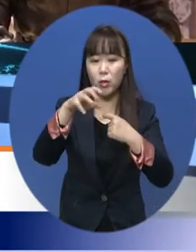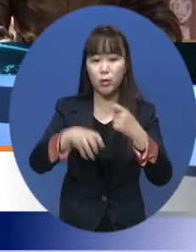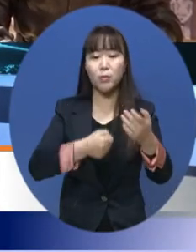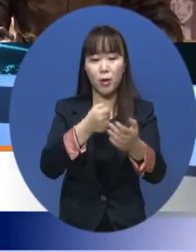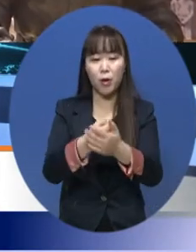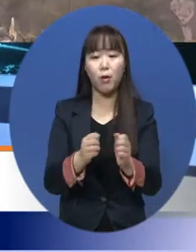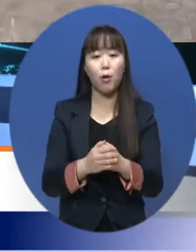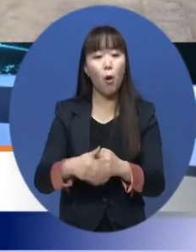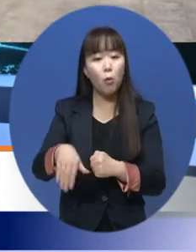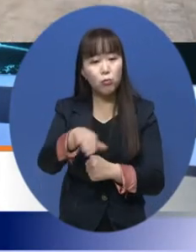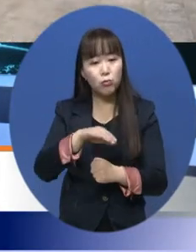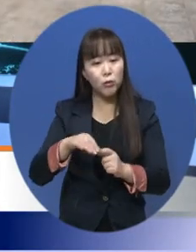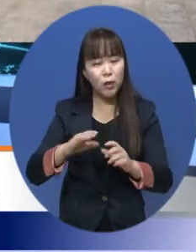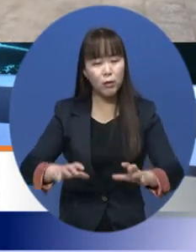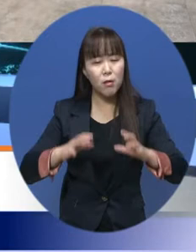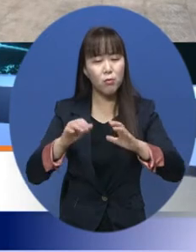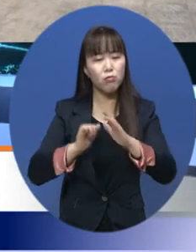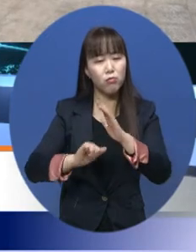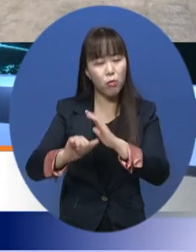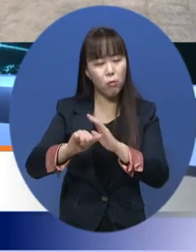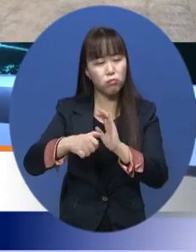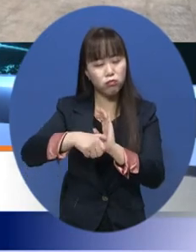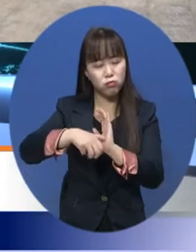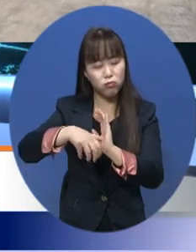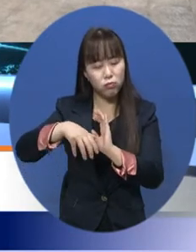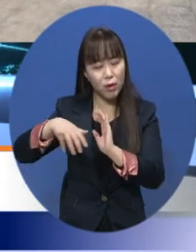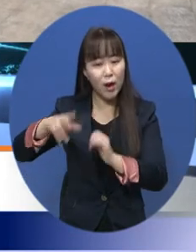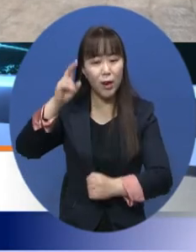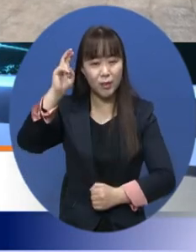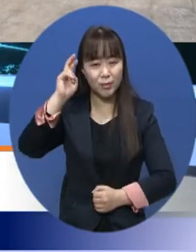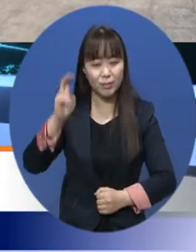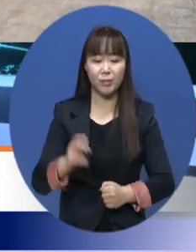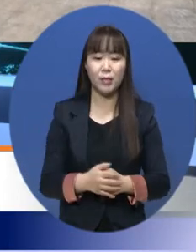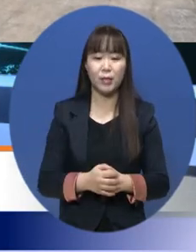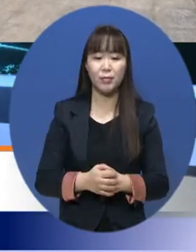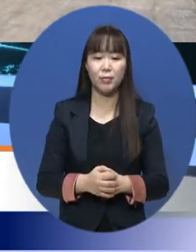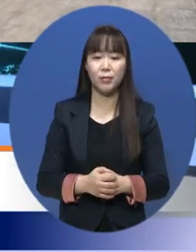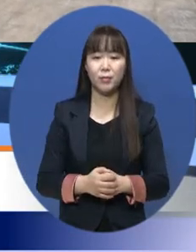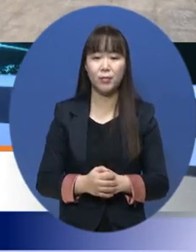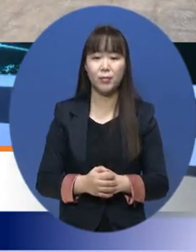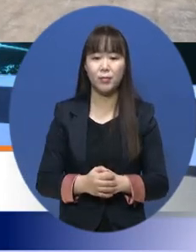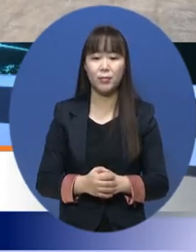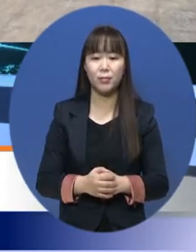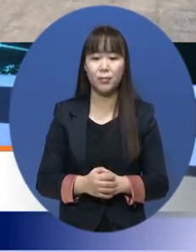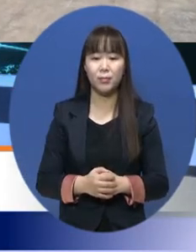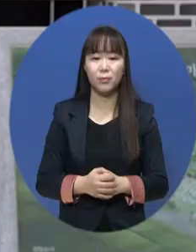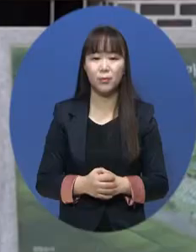우리나라를 대표하는 관광 명소로 거듭날 것으로 기대되는데요. 임지훈 기자가 전합니다.